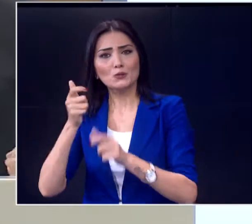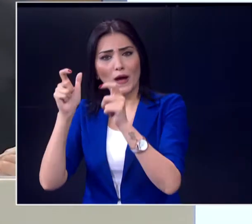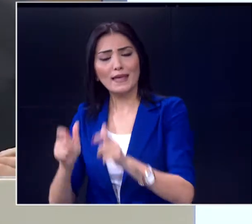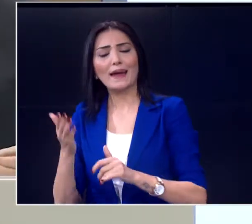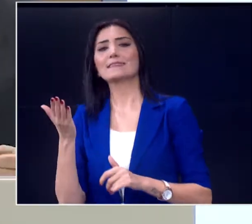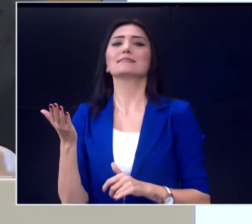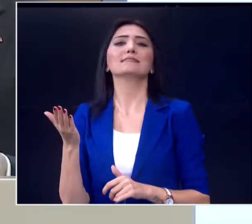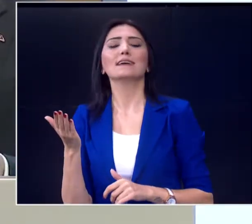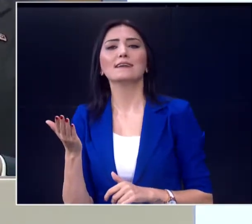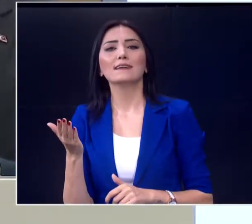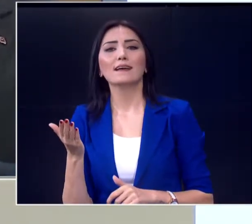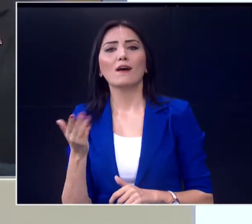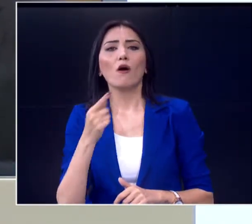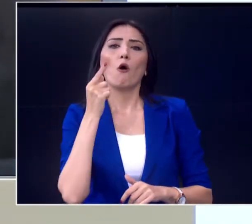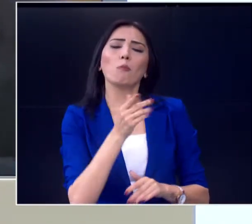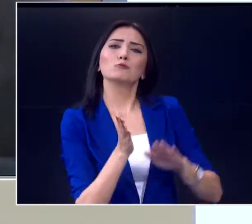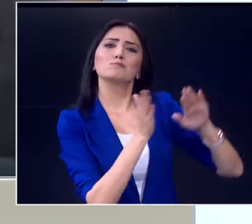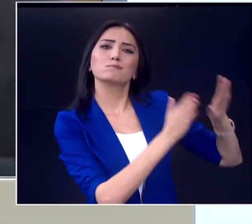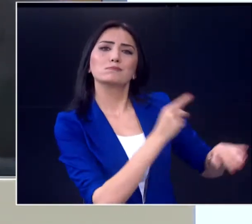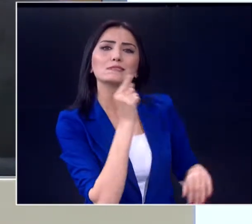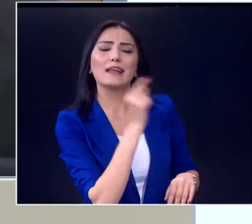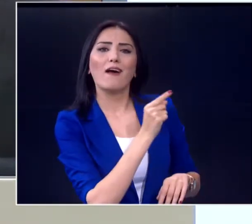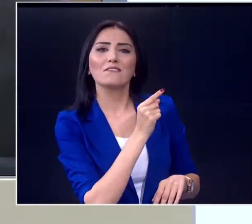yerde, öbür tarafta